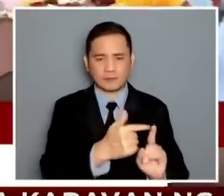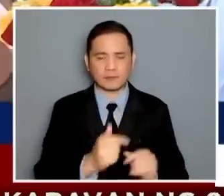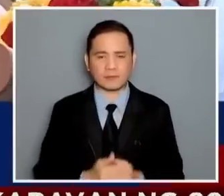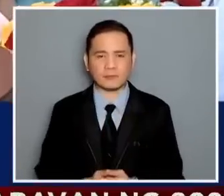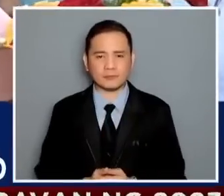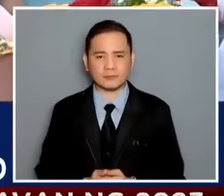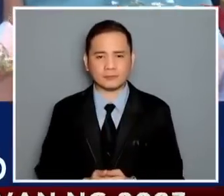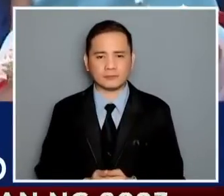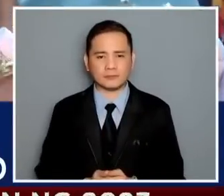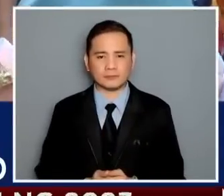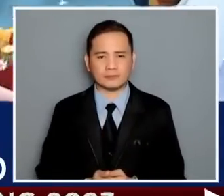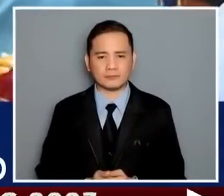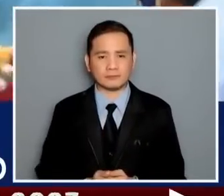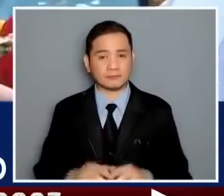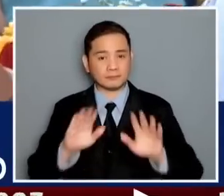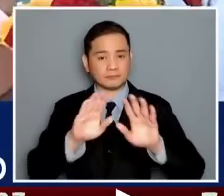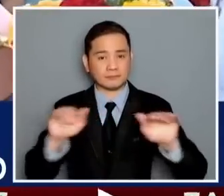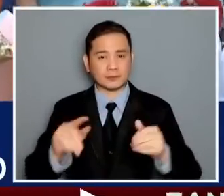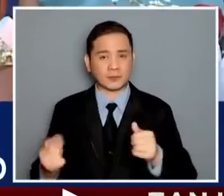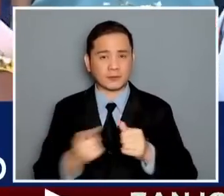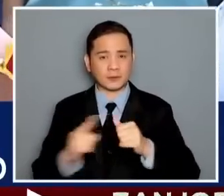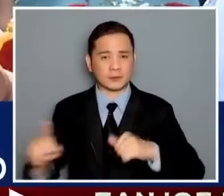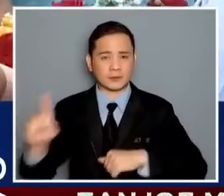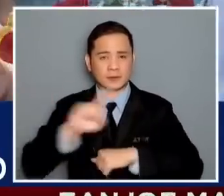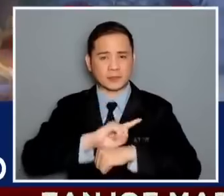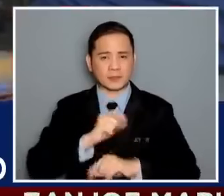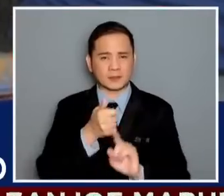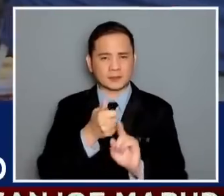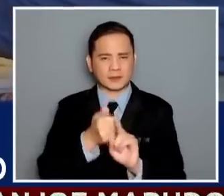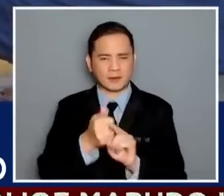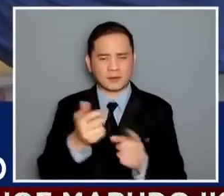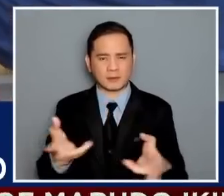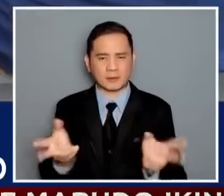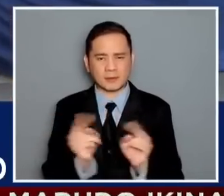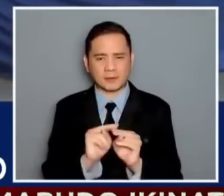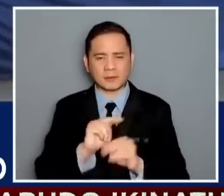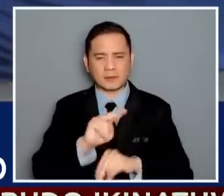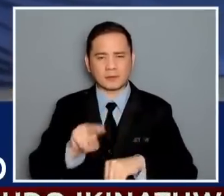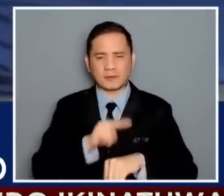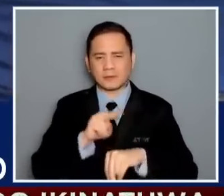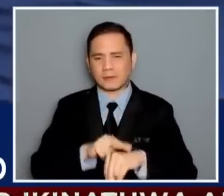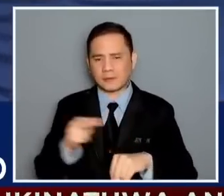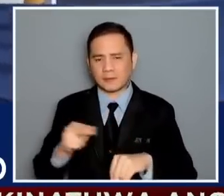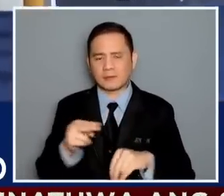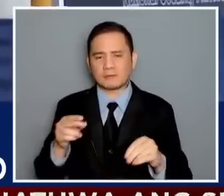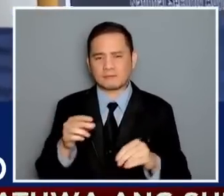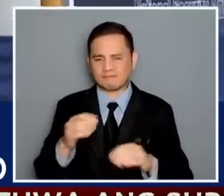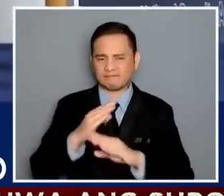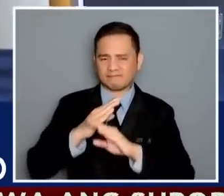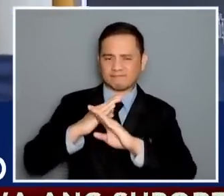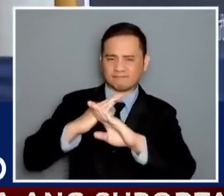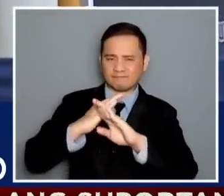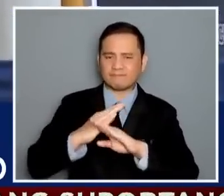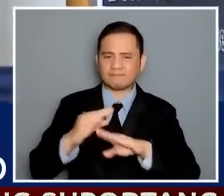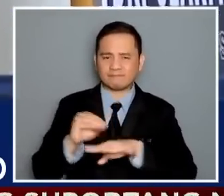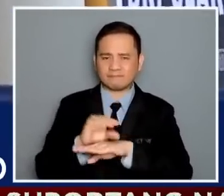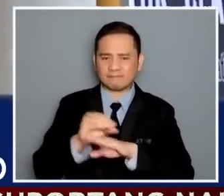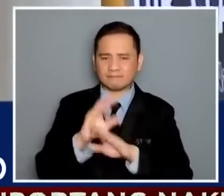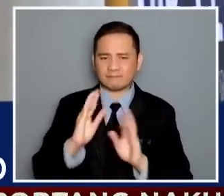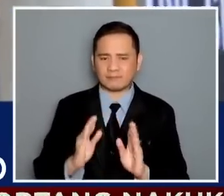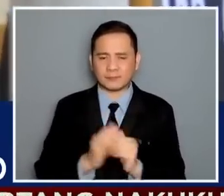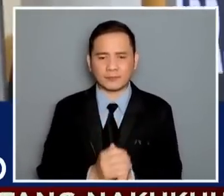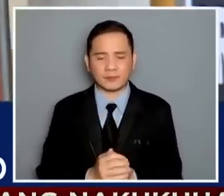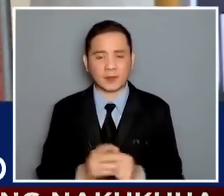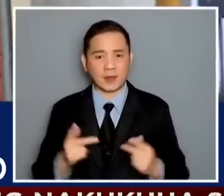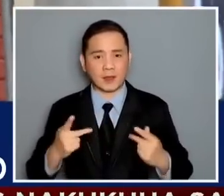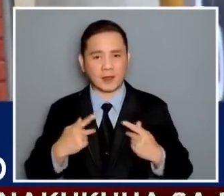unang araw pa lang ng kanyang pag-upo bilang National Security Advisor noong Hulyo 2022, may mga tumatrabaho na umano para